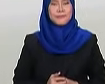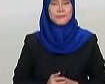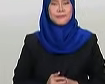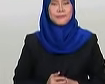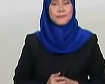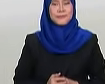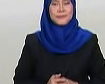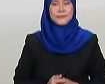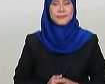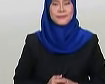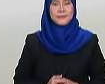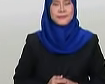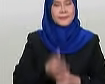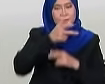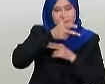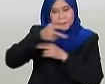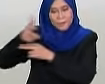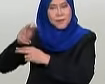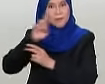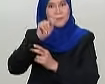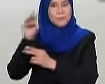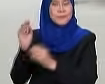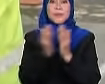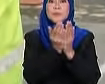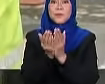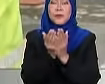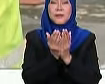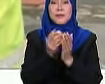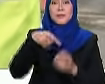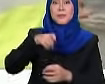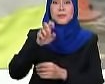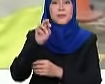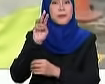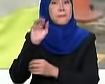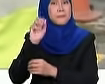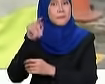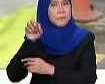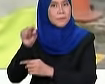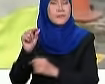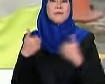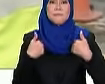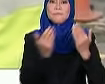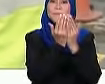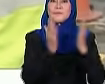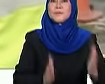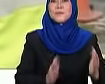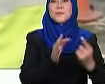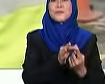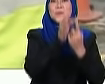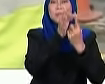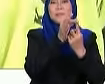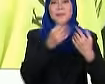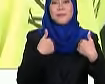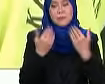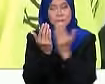Hai tinjauan arti m di sekolah kebangsaan bohong penonton yang turut menempatkan pelajar berkeperluan khas mendapati